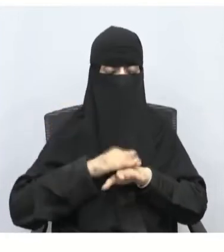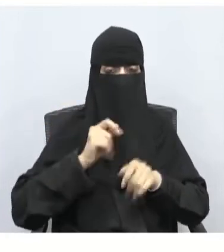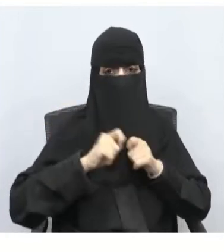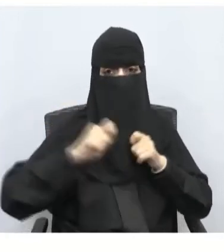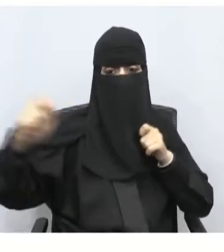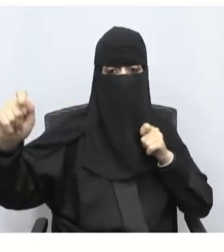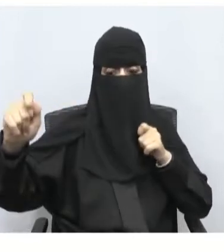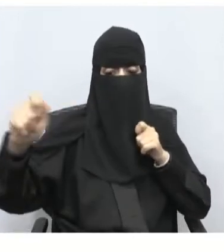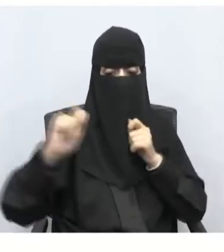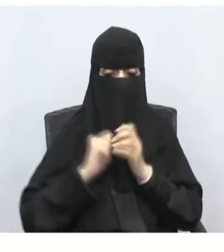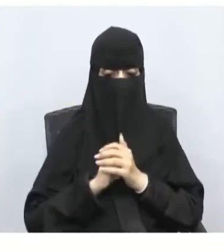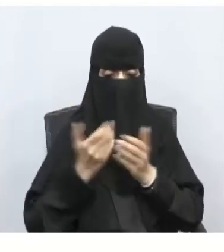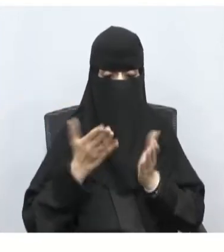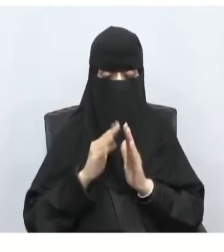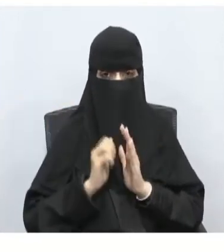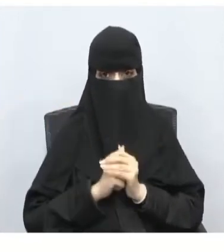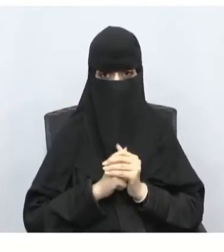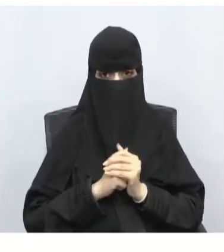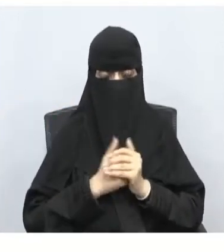مسافة أكبر.